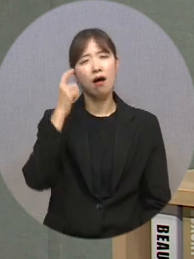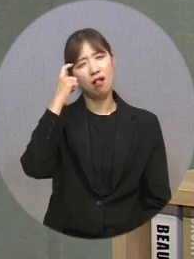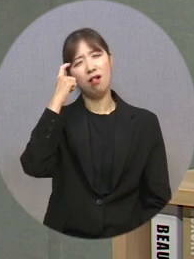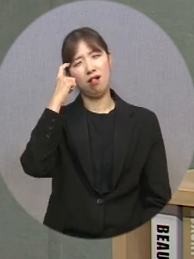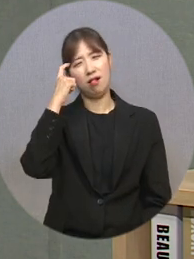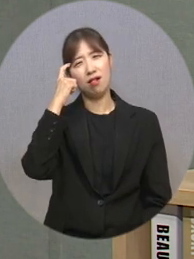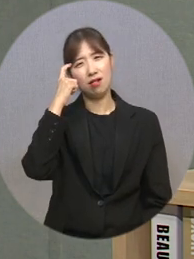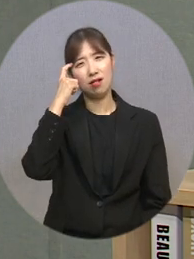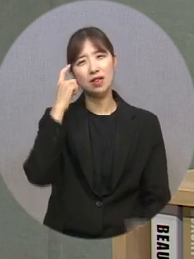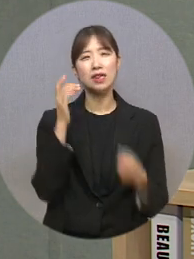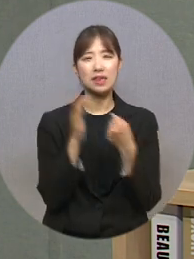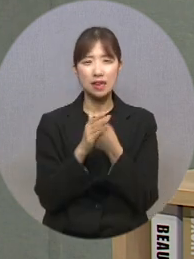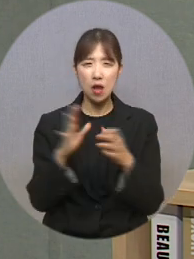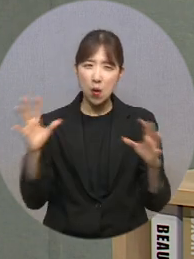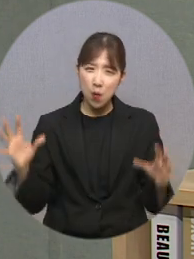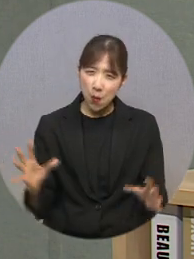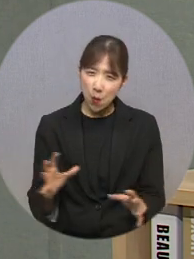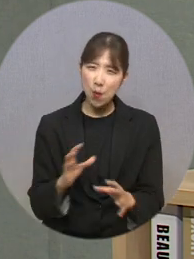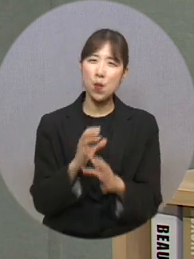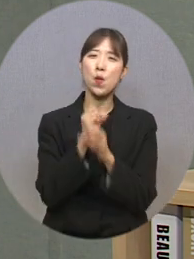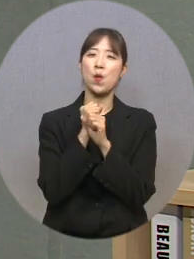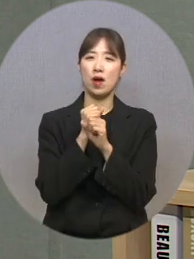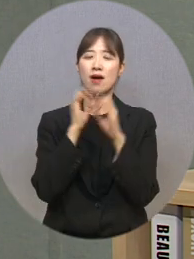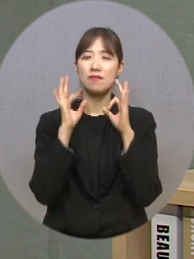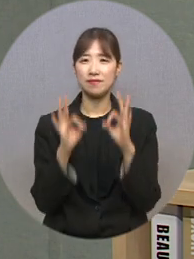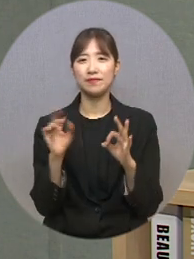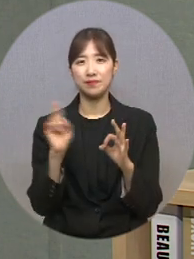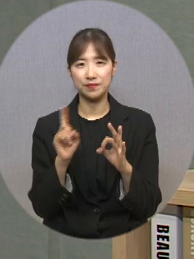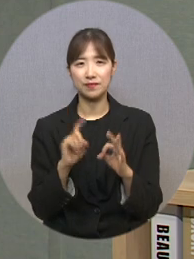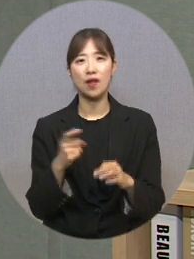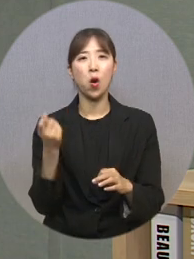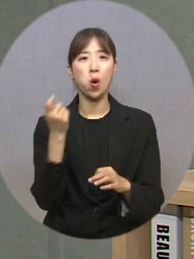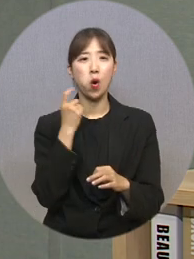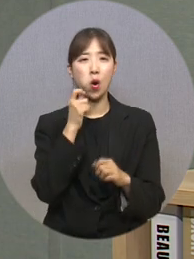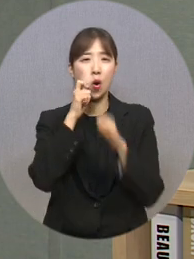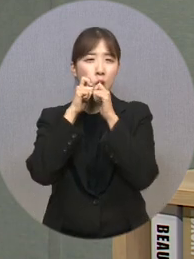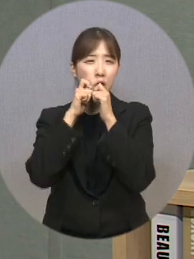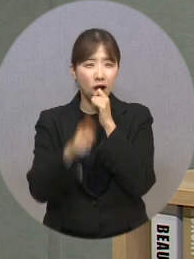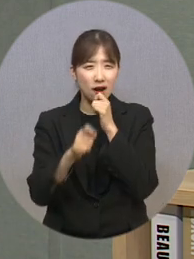하니까 요약해서 한번 얘기를 한다면 예. 사기